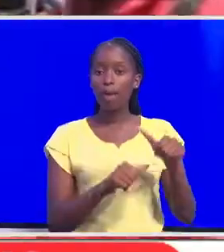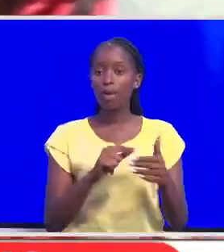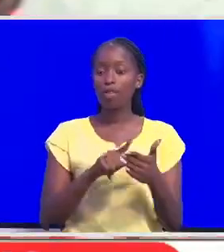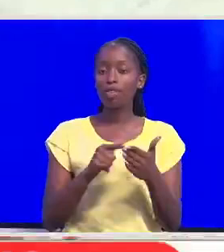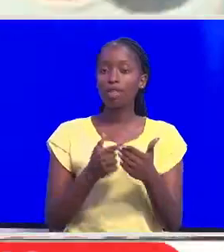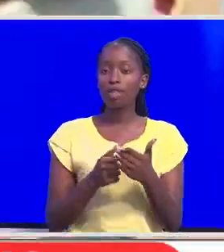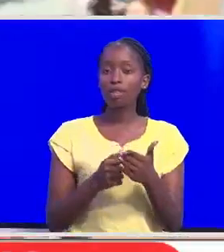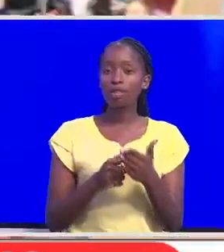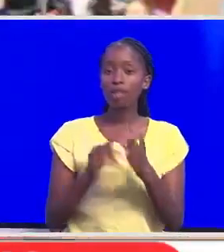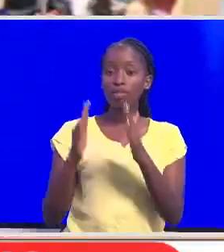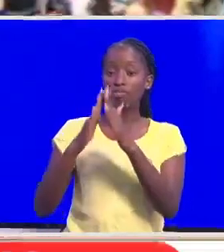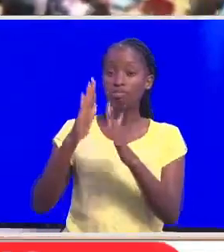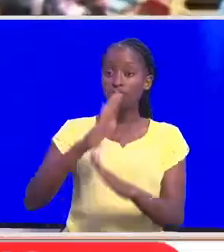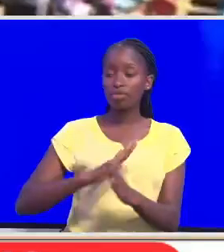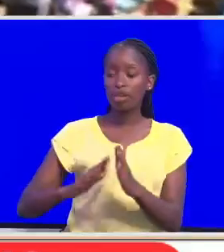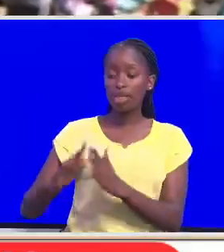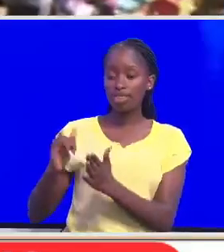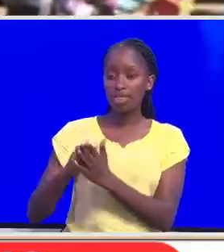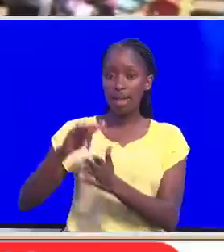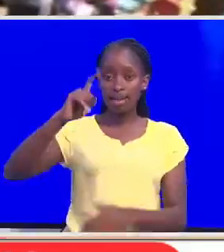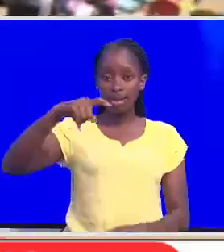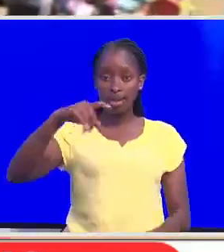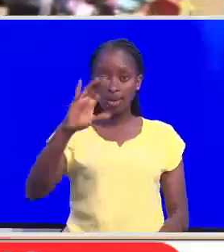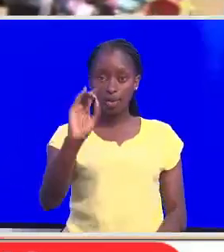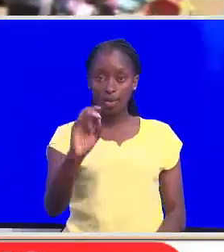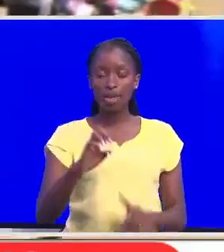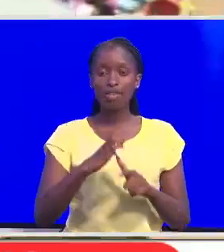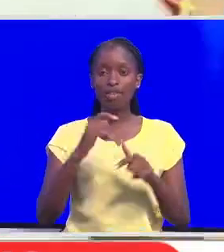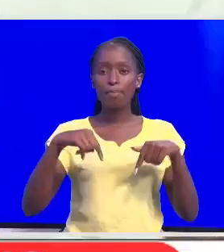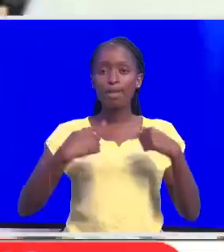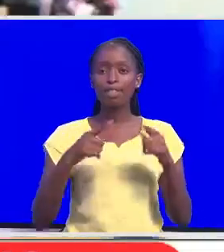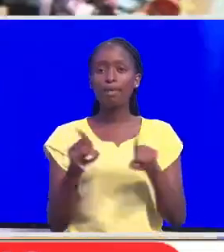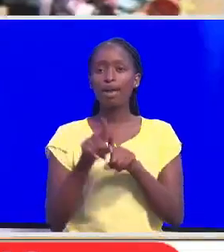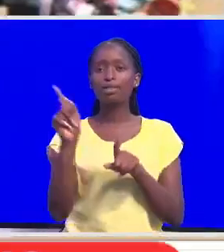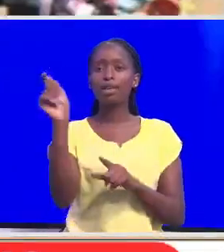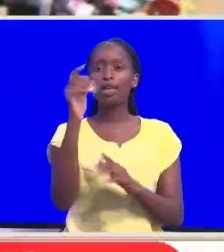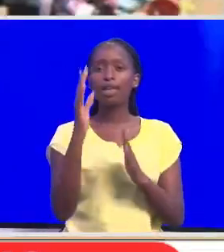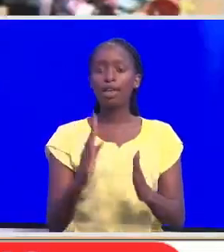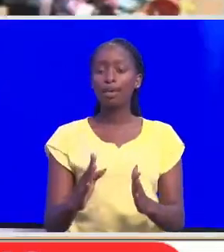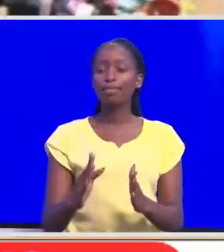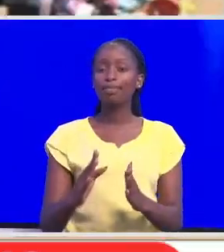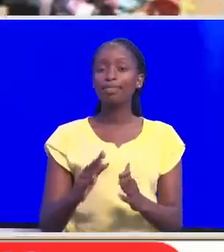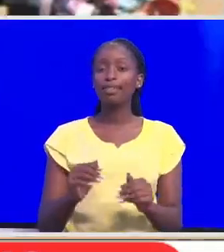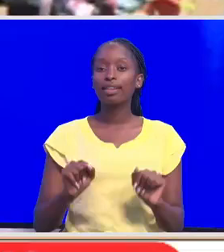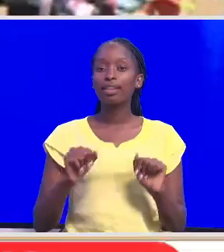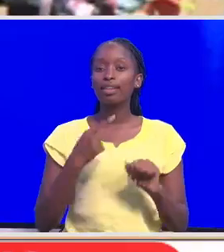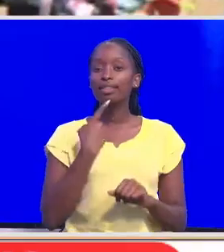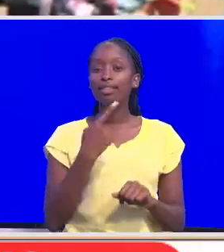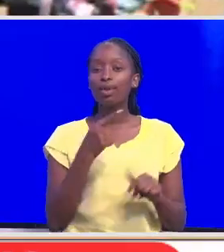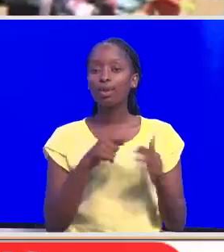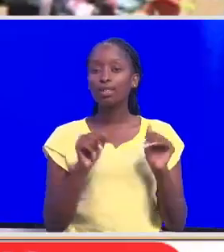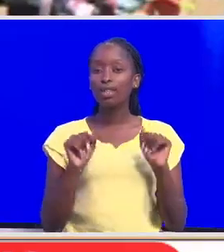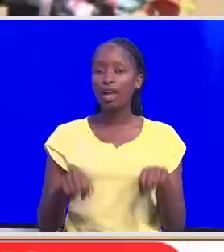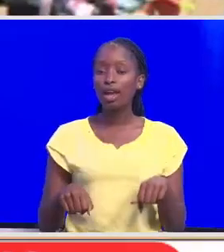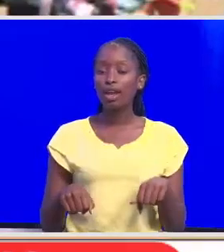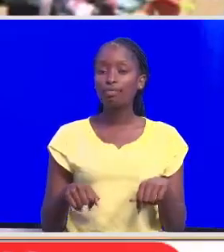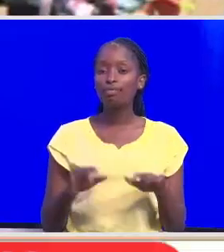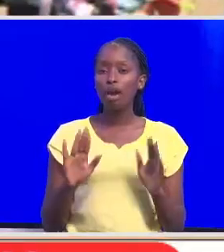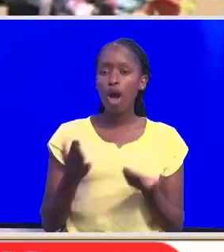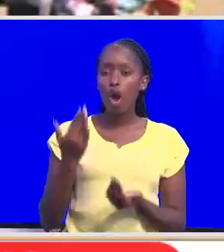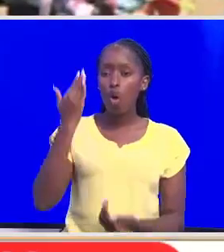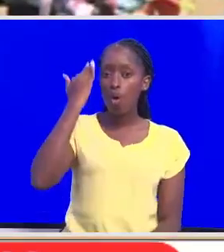nyumba haifai. Hata mimi kama Mkenya ningesema tu jizi